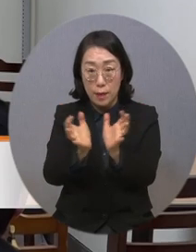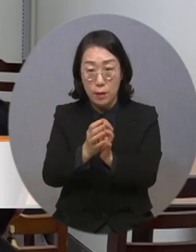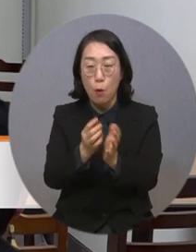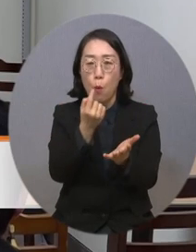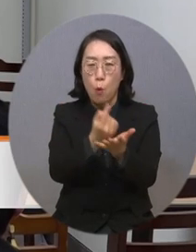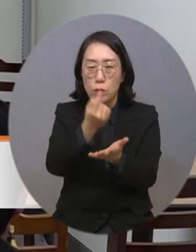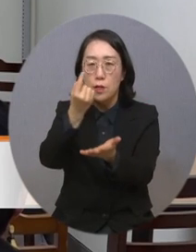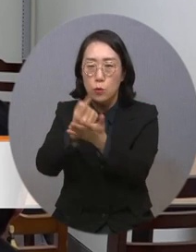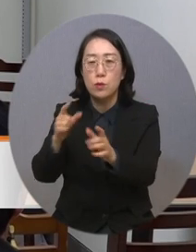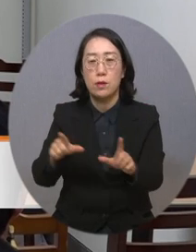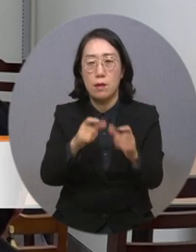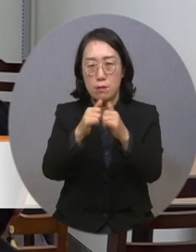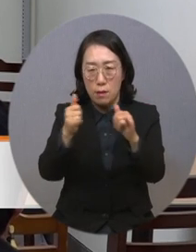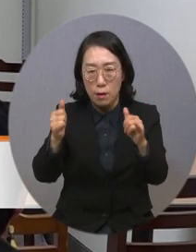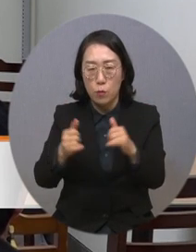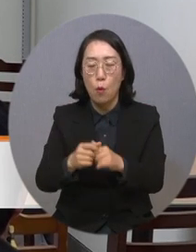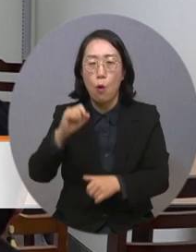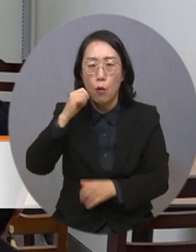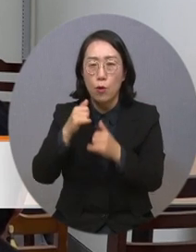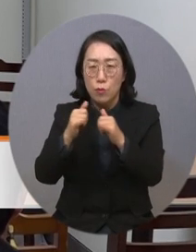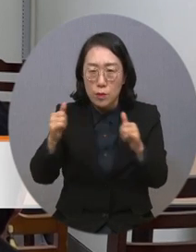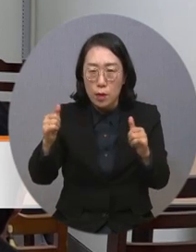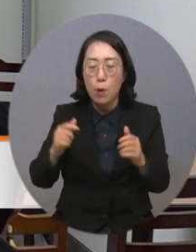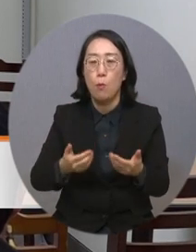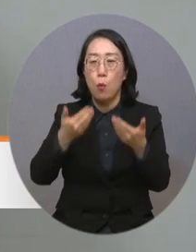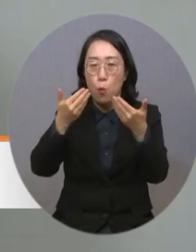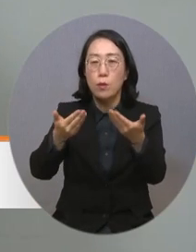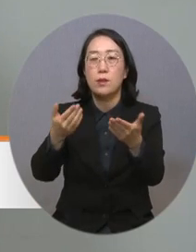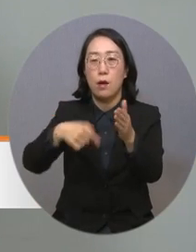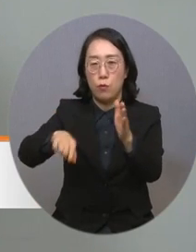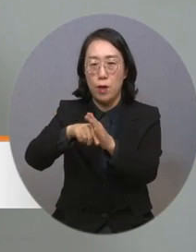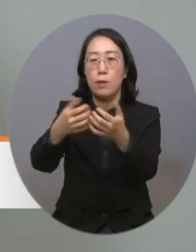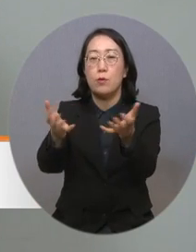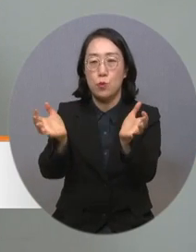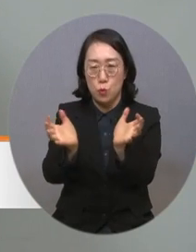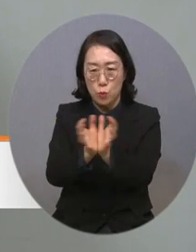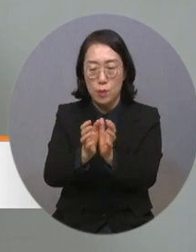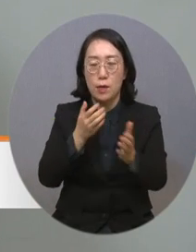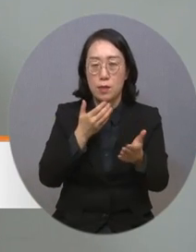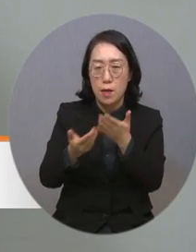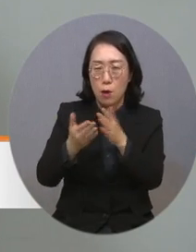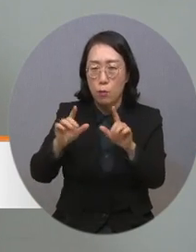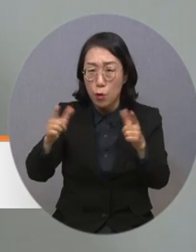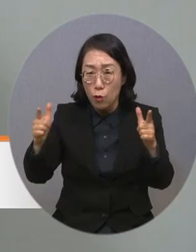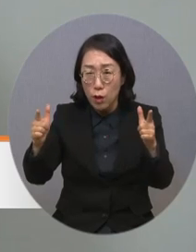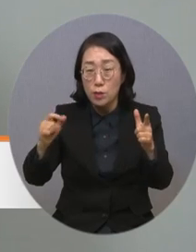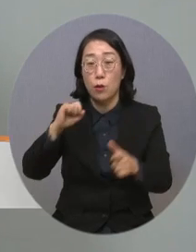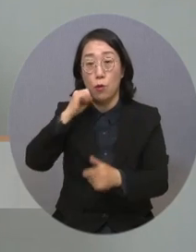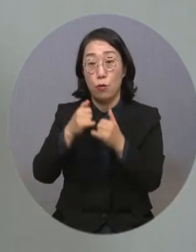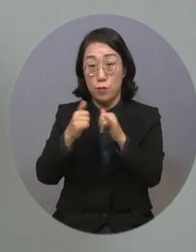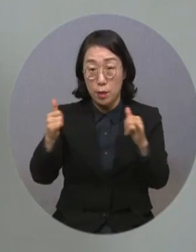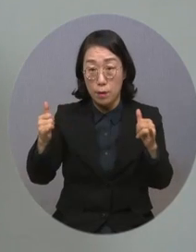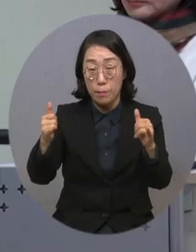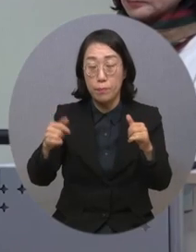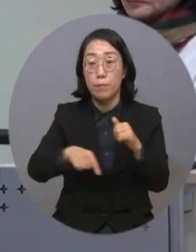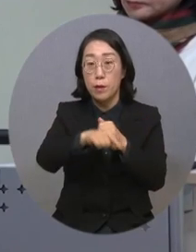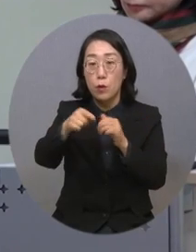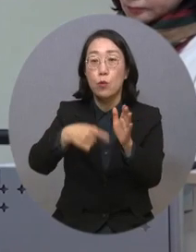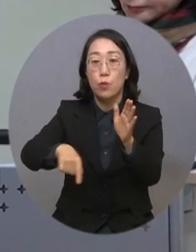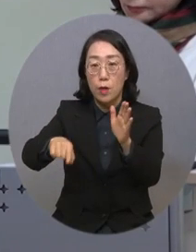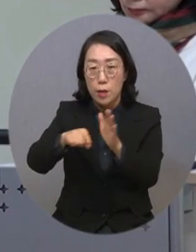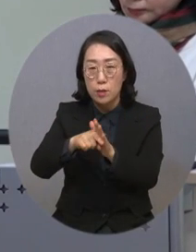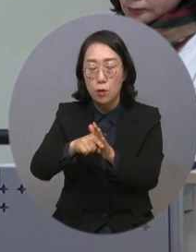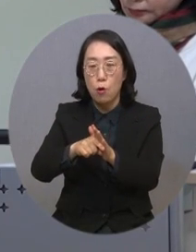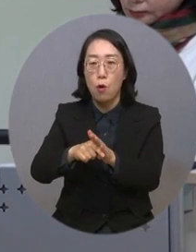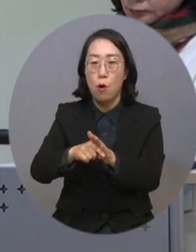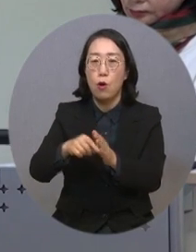독거노인 등 사회취약계층을 위한 봉사조직단체로 다양한 체험활동이 어려운 장애인이나 취약계층에게 전통